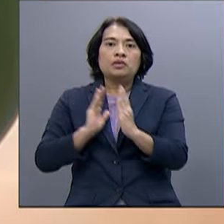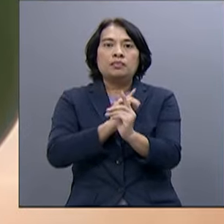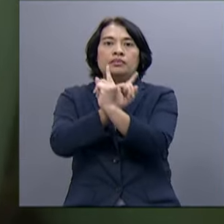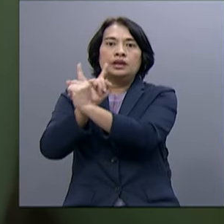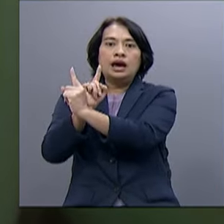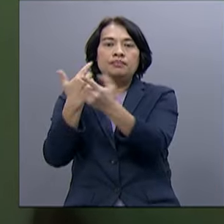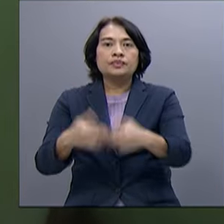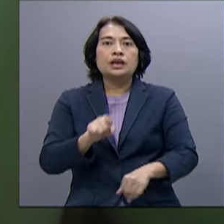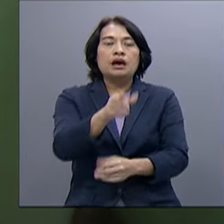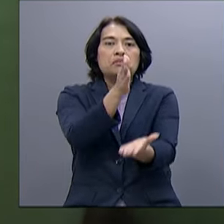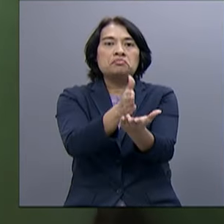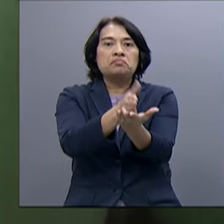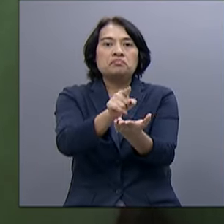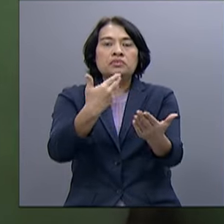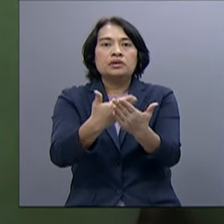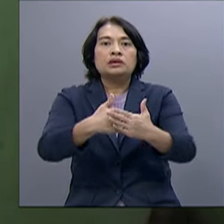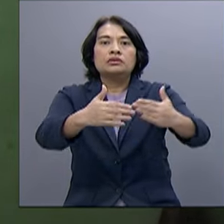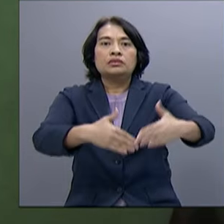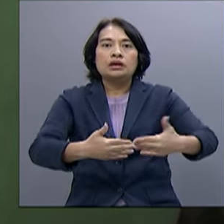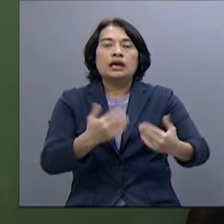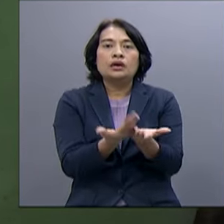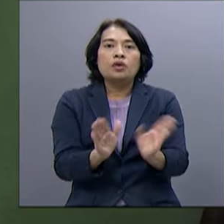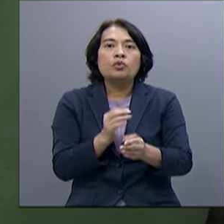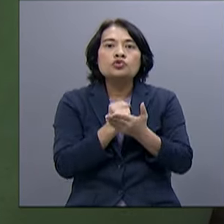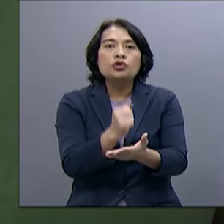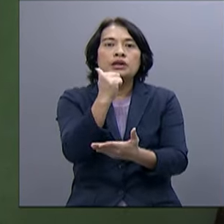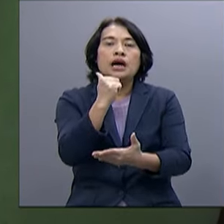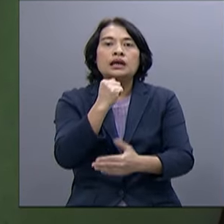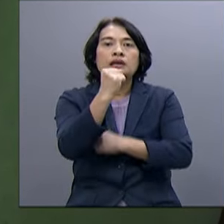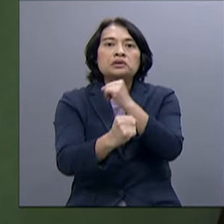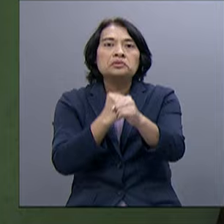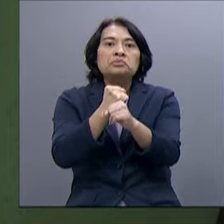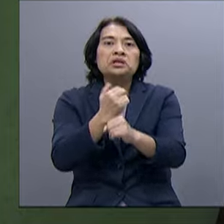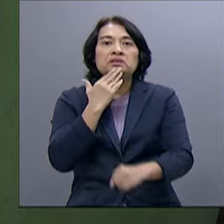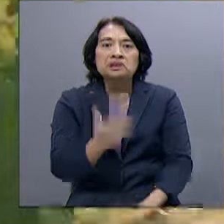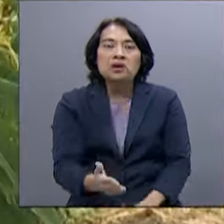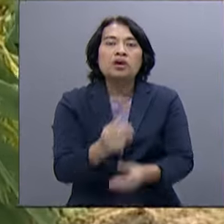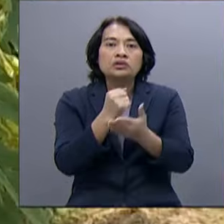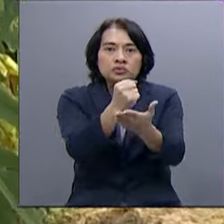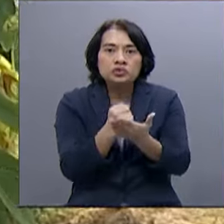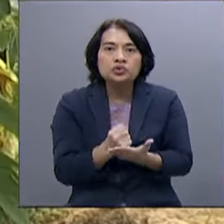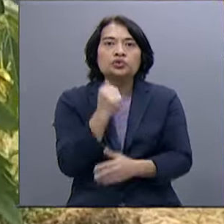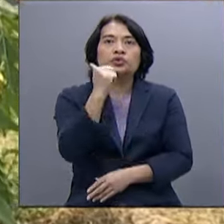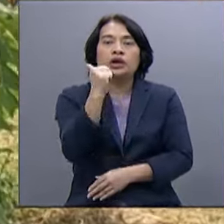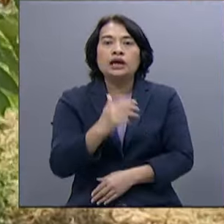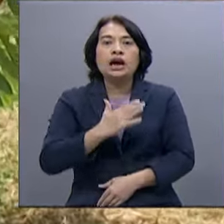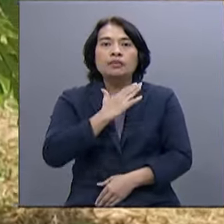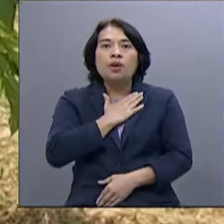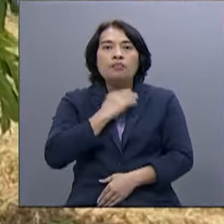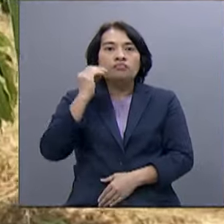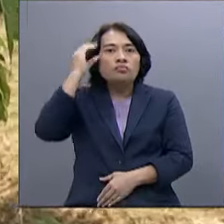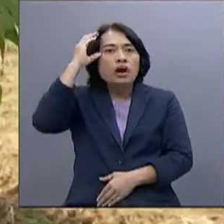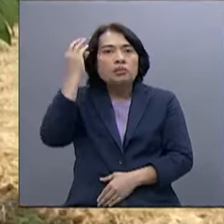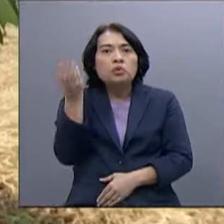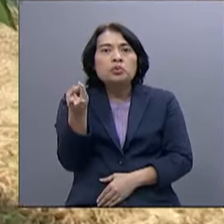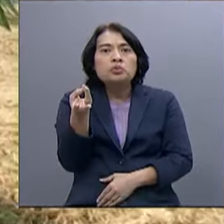ครัวได้แล้วก็ให้ครอบครัวอิ่มปากอิ่มท้องครับได้ตลอดทั้งปีเลยก่อนที่จะมาเริ่มทำเกษตรนะครับผมมีความรู้พื้นฐานเป็นศูนย์เลยครับแต่มาทุ